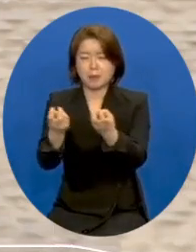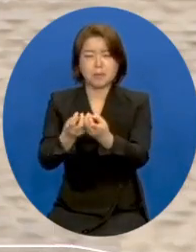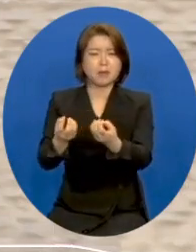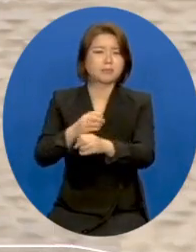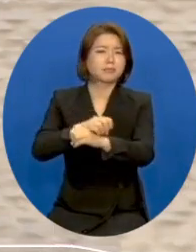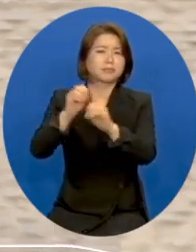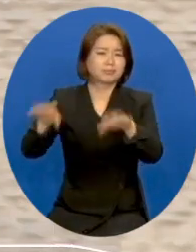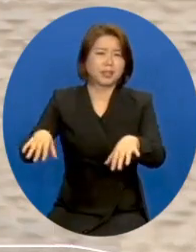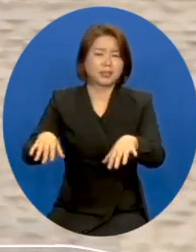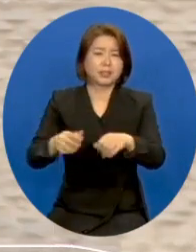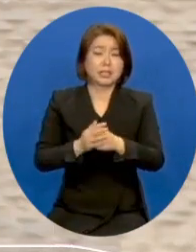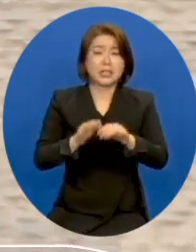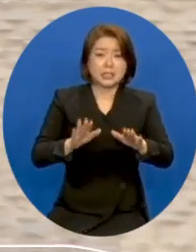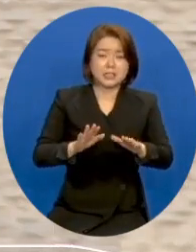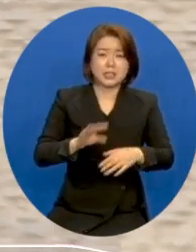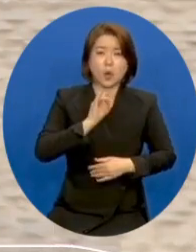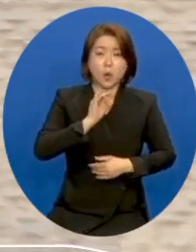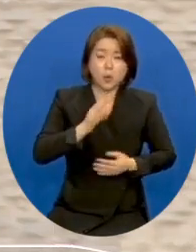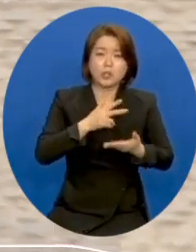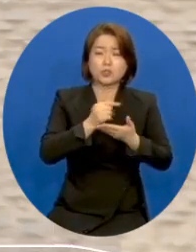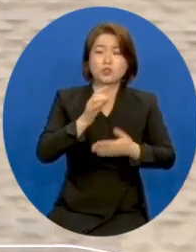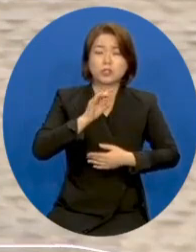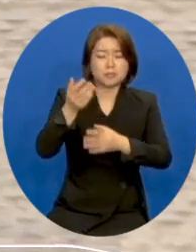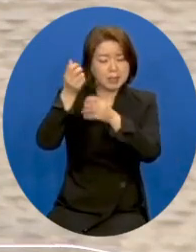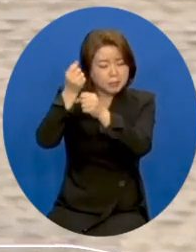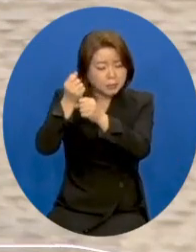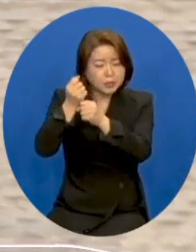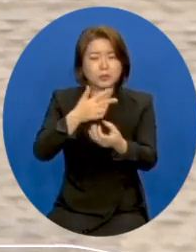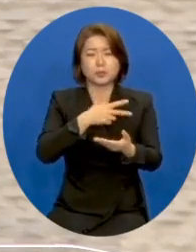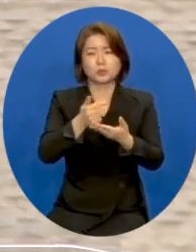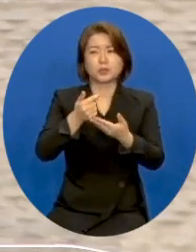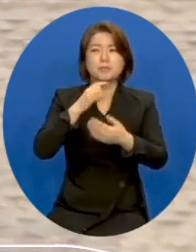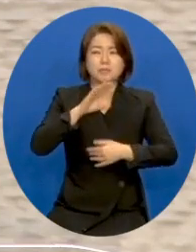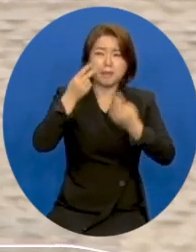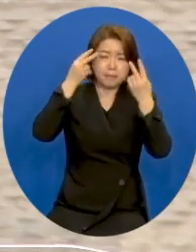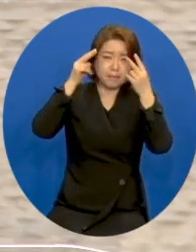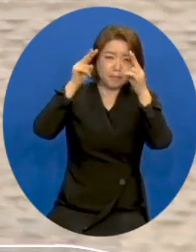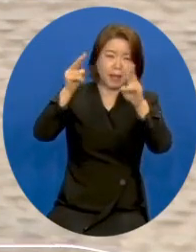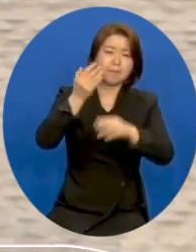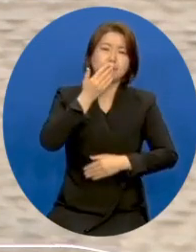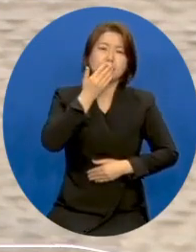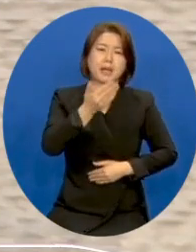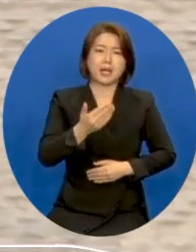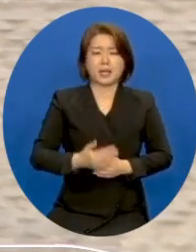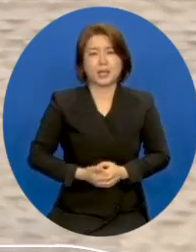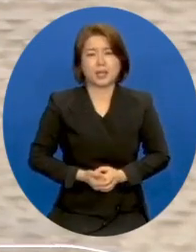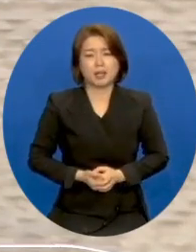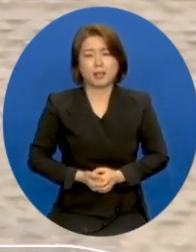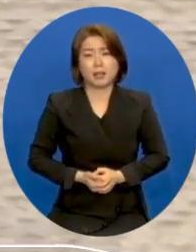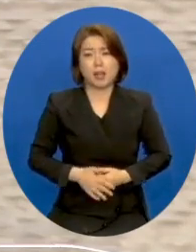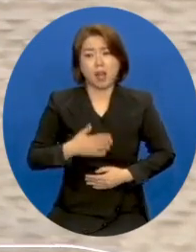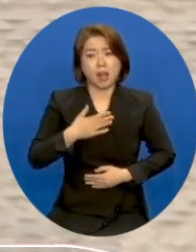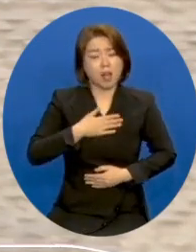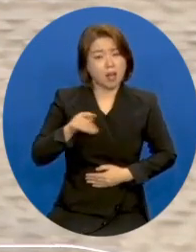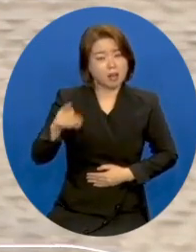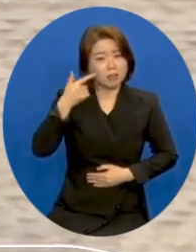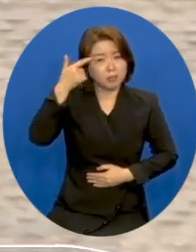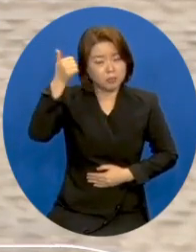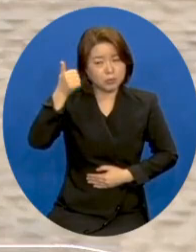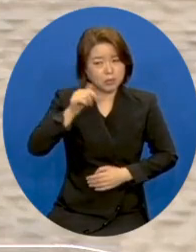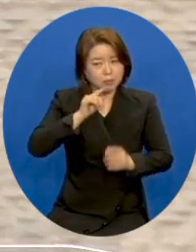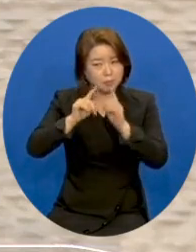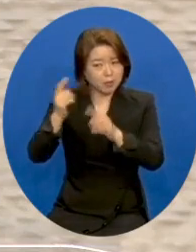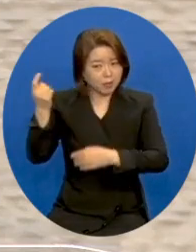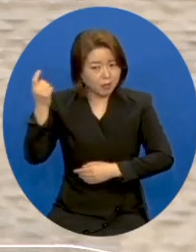이제야 오직 주님만 붙잡고 주님만 바라보게 되었다는 거예요. 제가 그 목사님의 말씀을